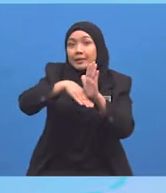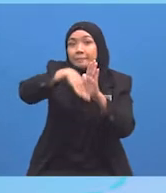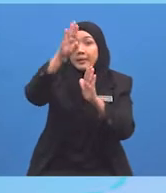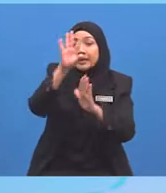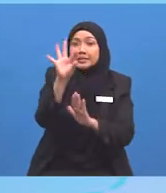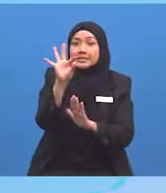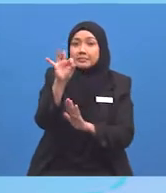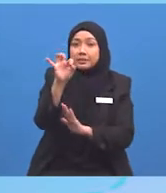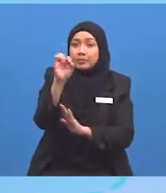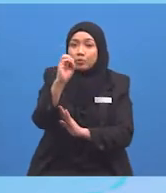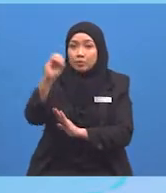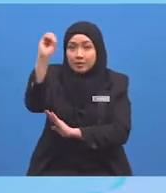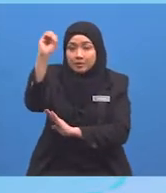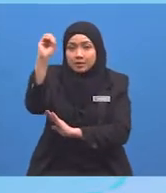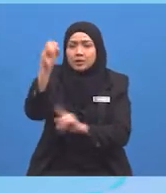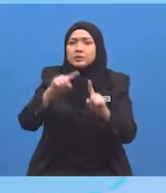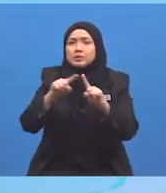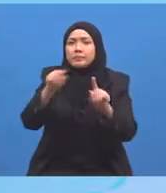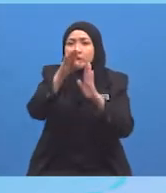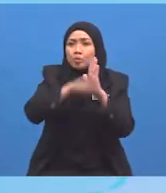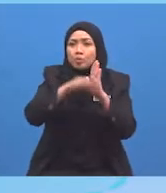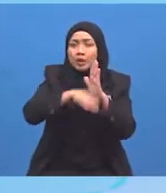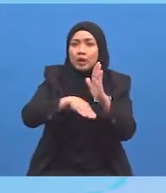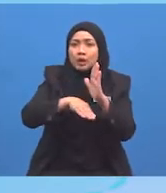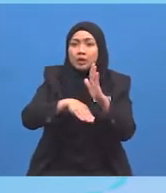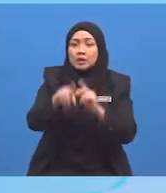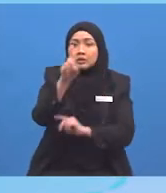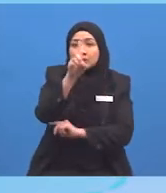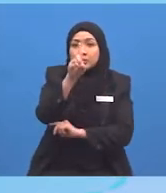darjah tetapi kurang daripada